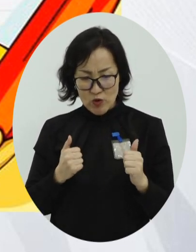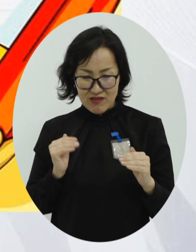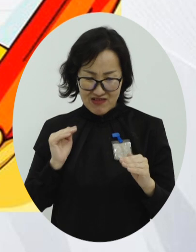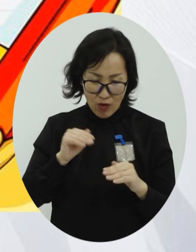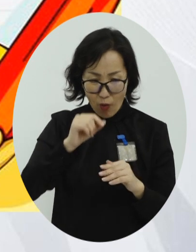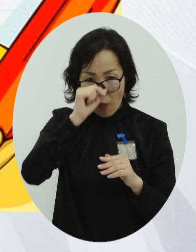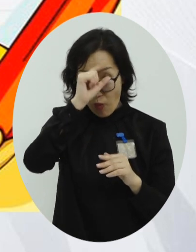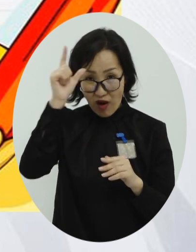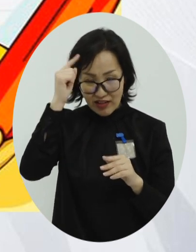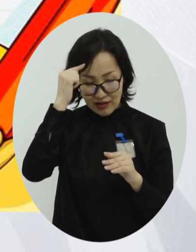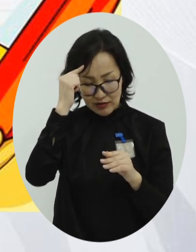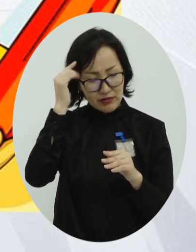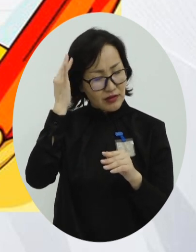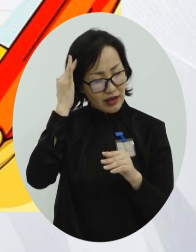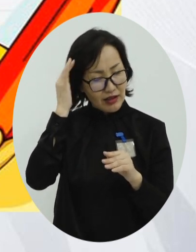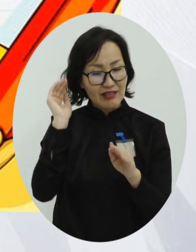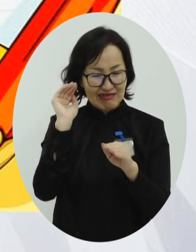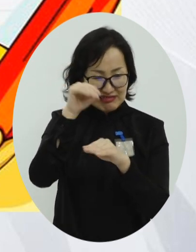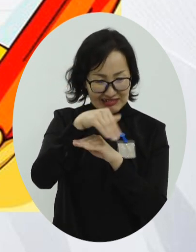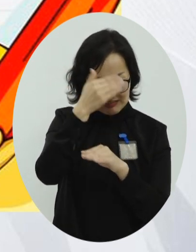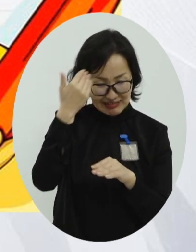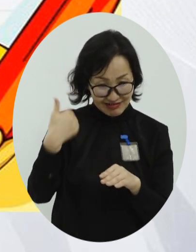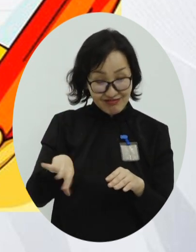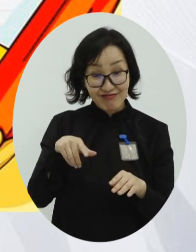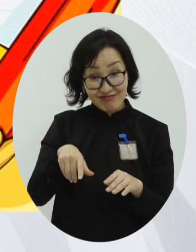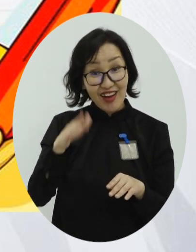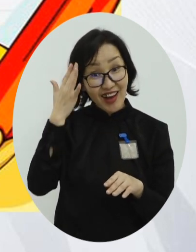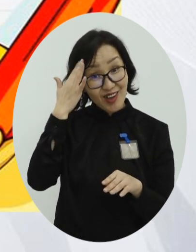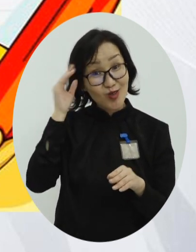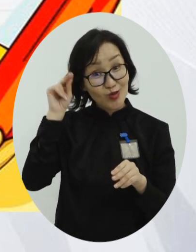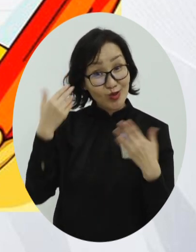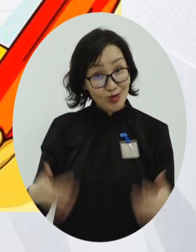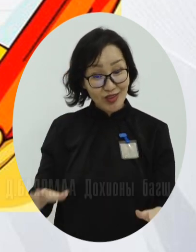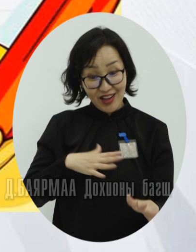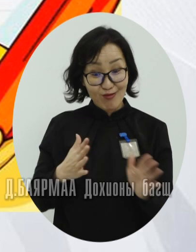ухаалгаар шинжилж давн туулах арга хамтран суралцлаа.